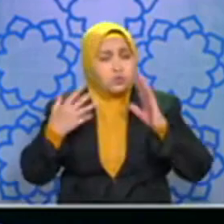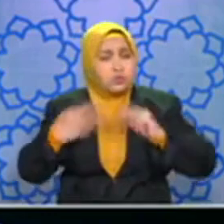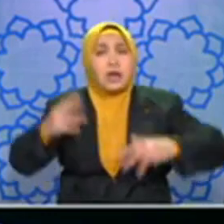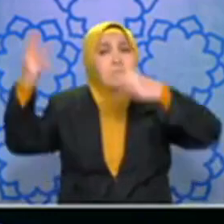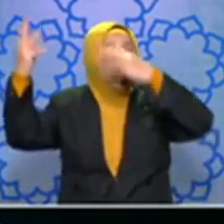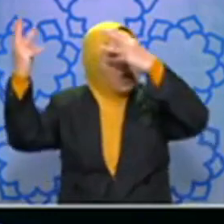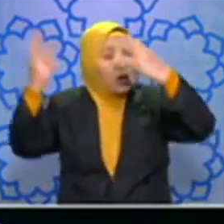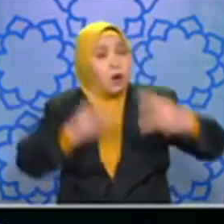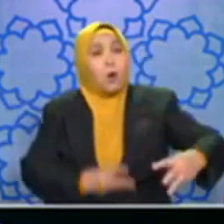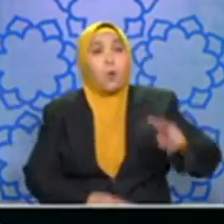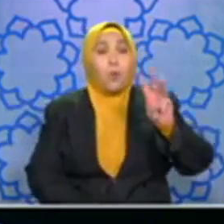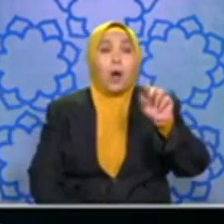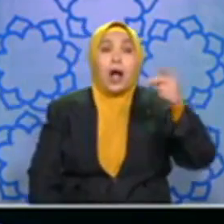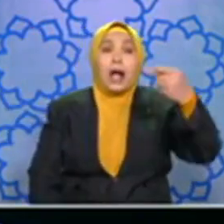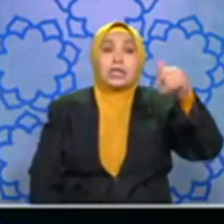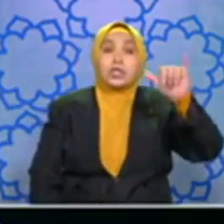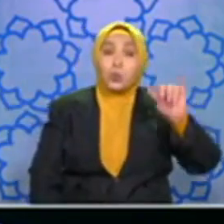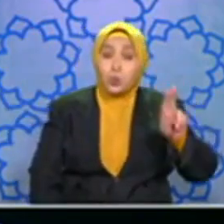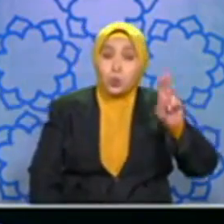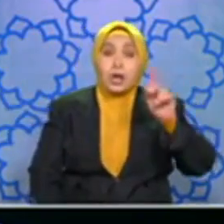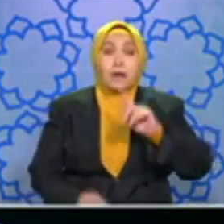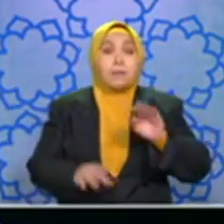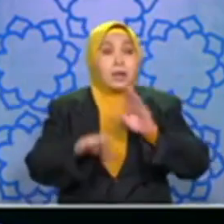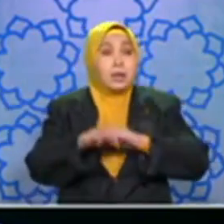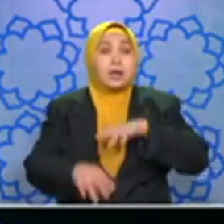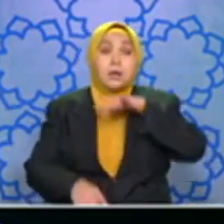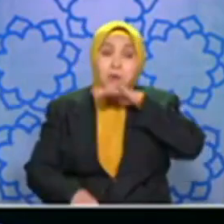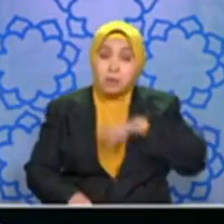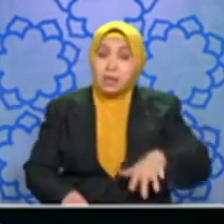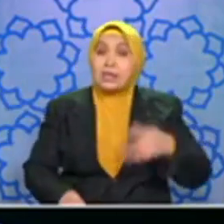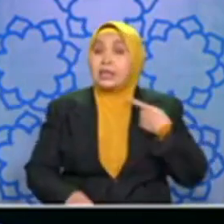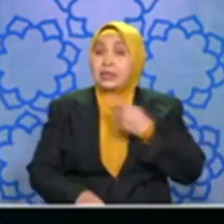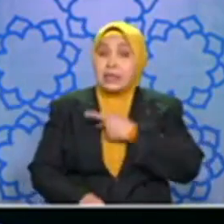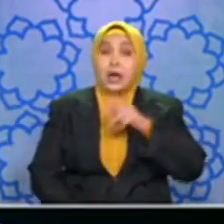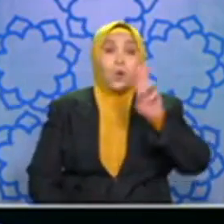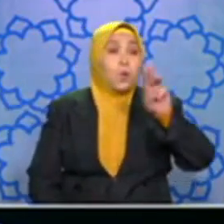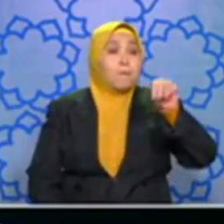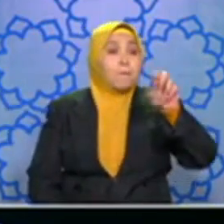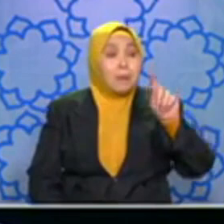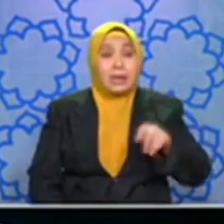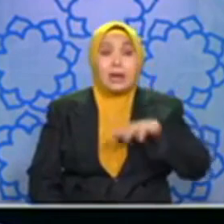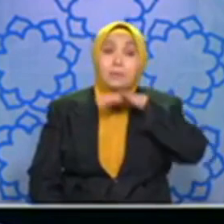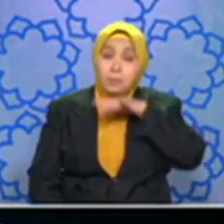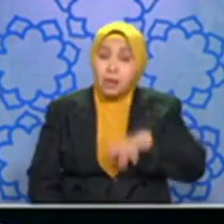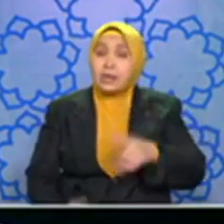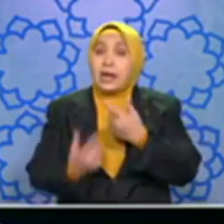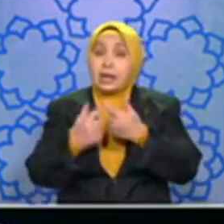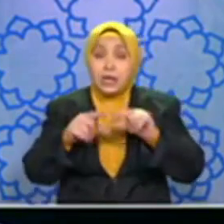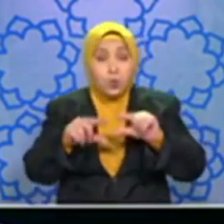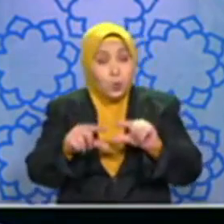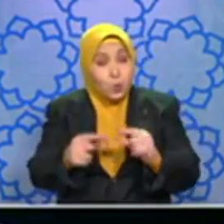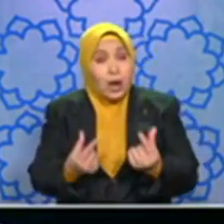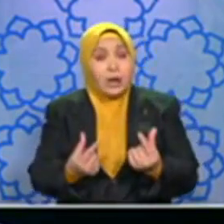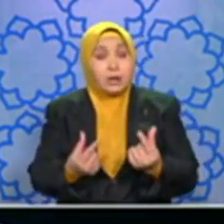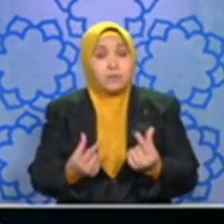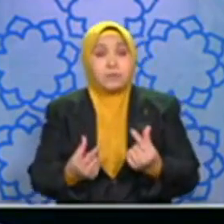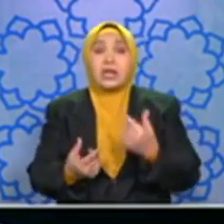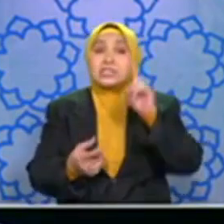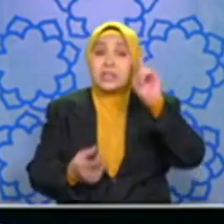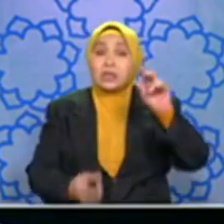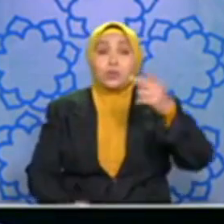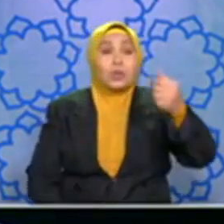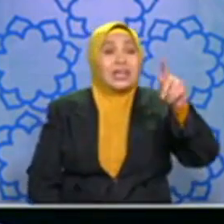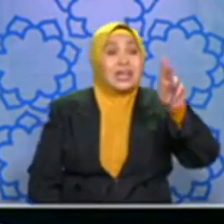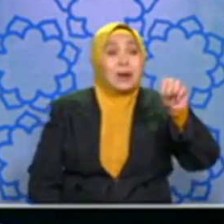diwahyukan kepada kamu, kepada Nabi Muhammad, kepada kita umat Nabi Muhammad, adalah daripada Tuhan, minal hikmah, sebagai satu